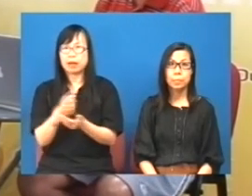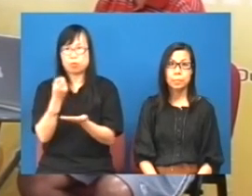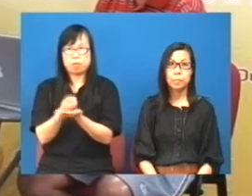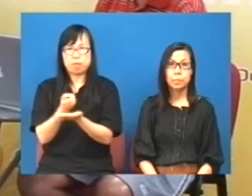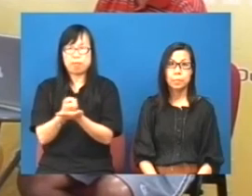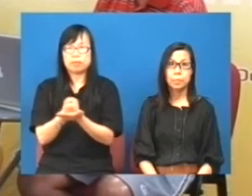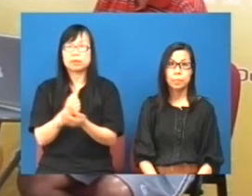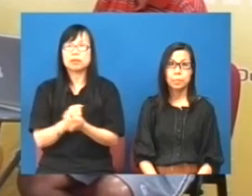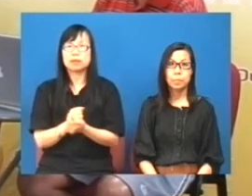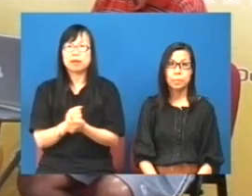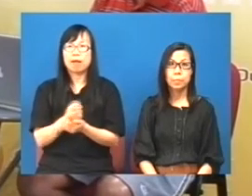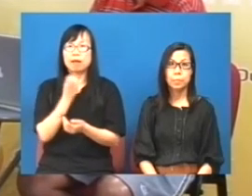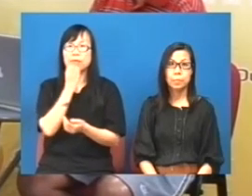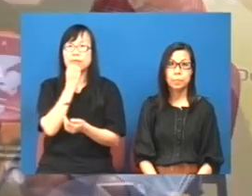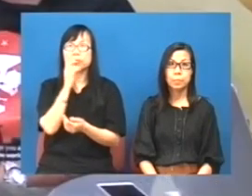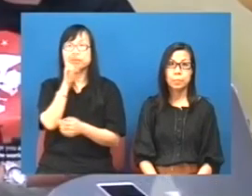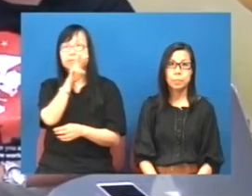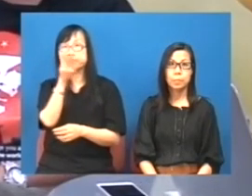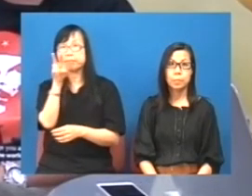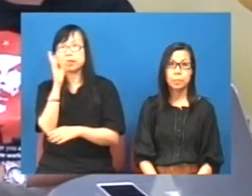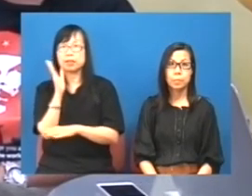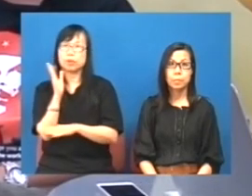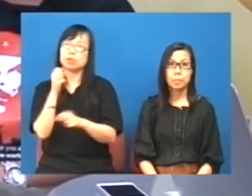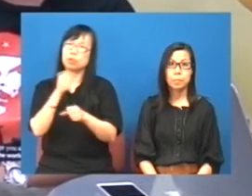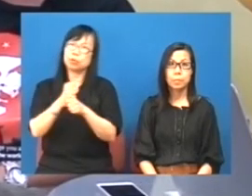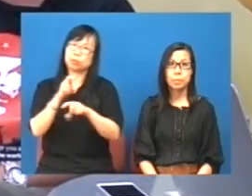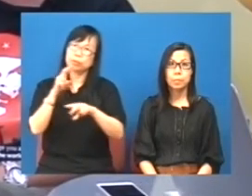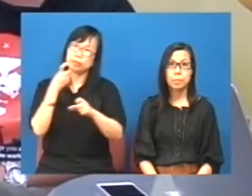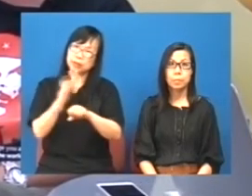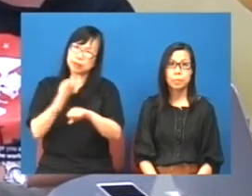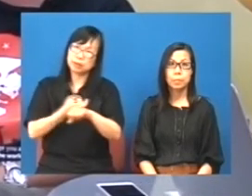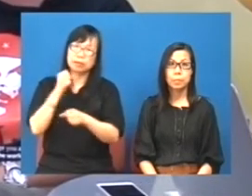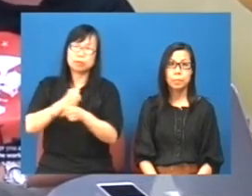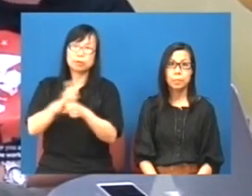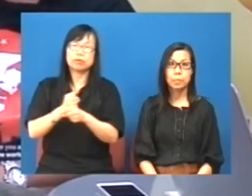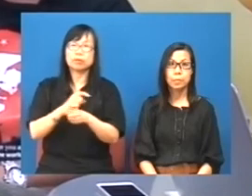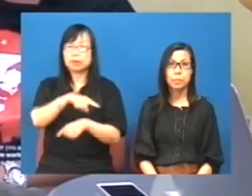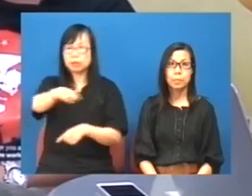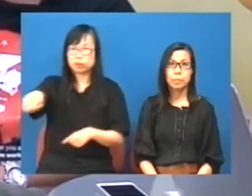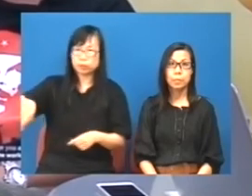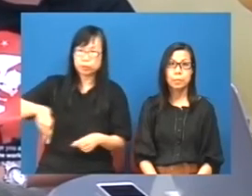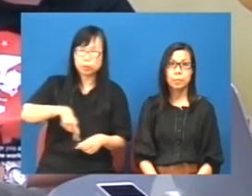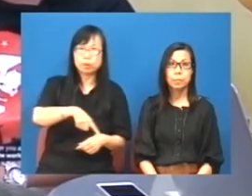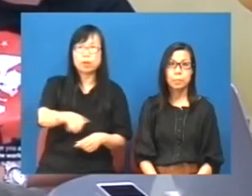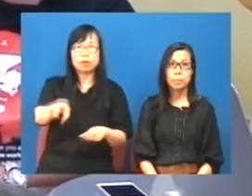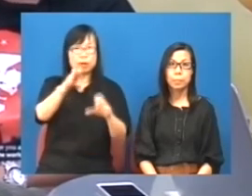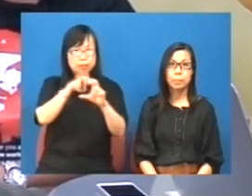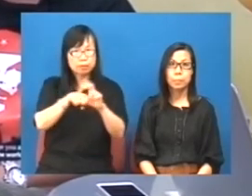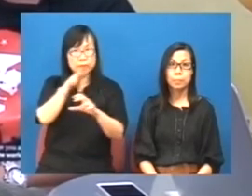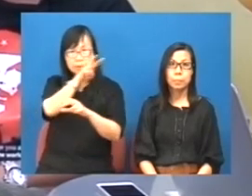宜的東漢台都是用石做的場館和西漢台